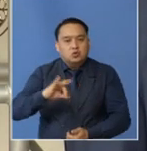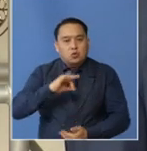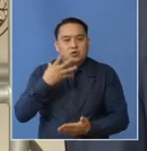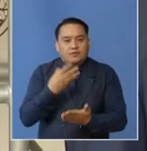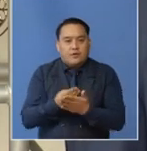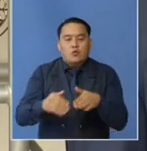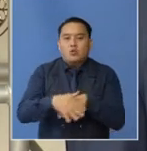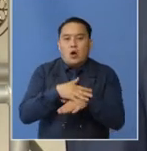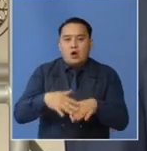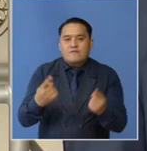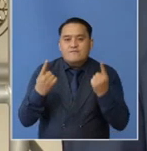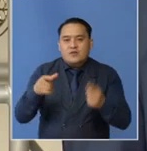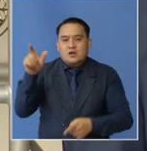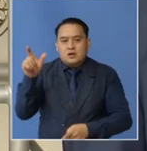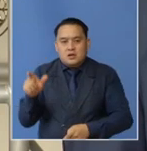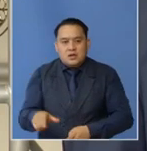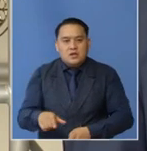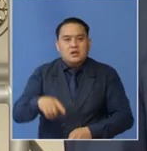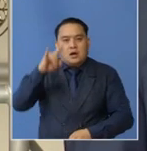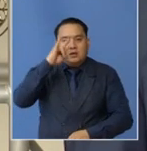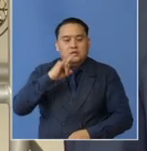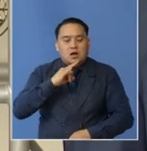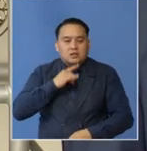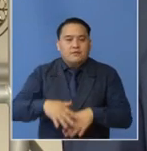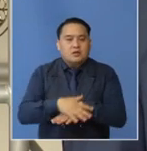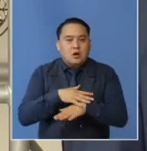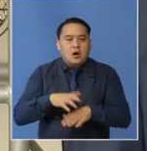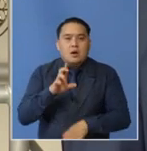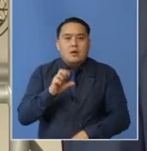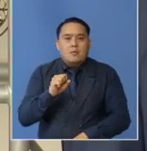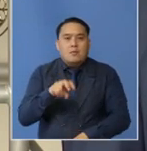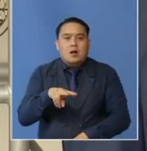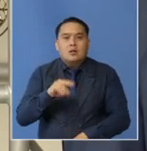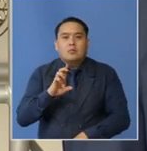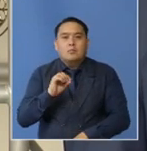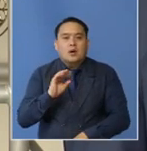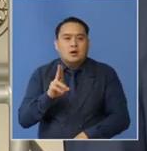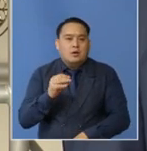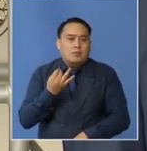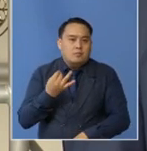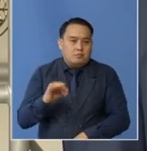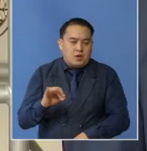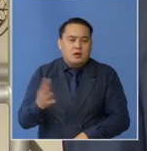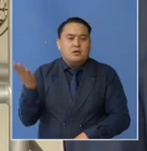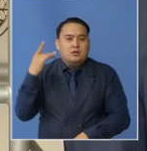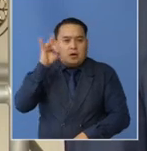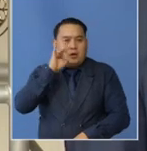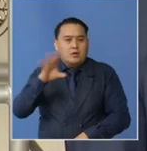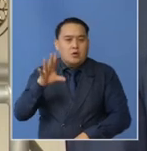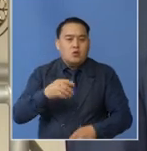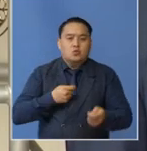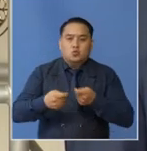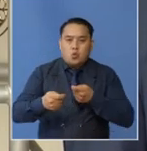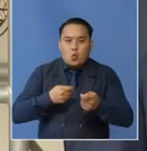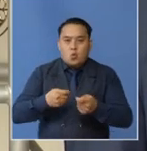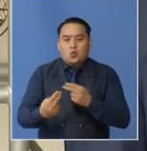в том числе знать великих сыновей казахской степи. Такие люди, как Балпахбей, гордость всего народа. Вот кого испокон веков называли нашими